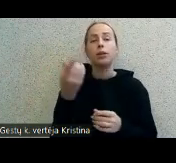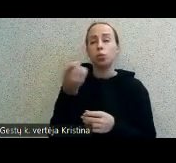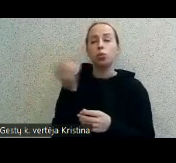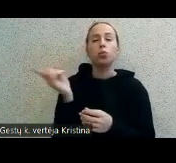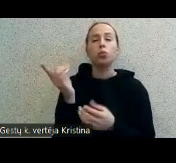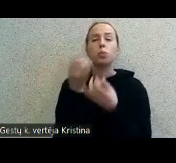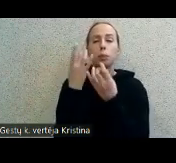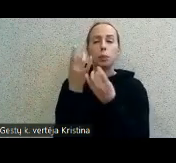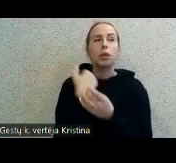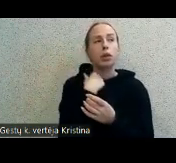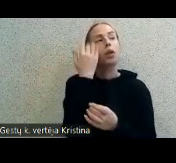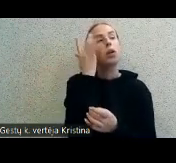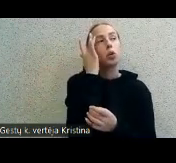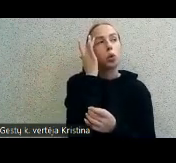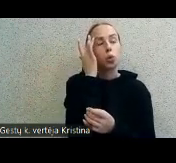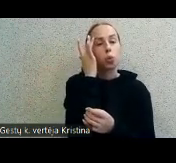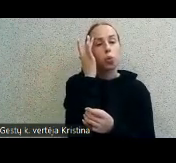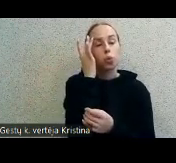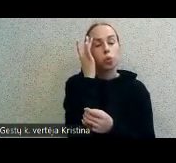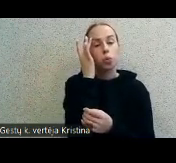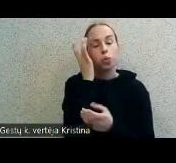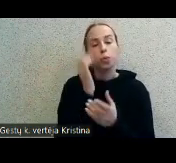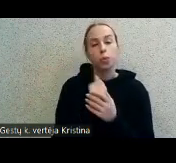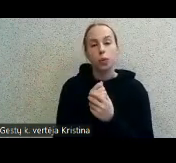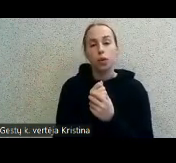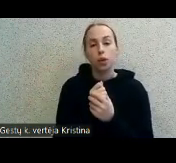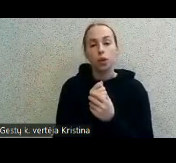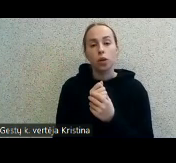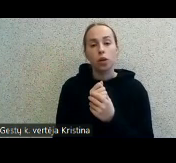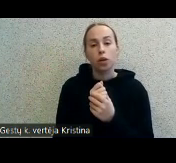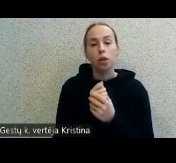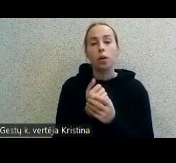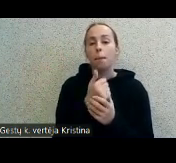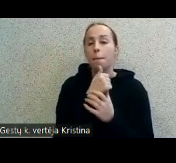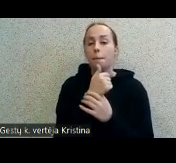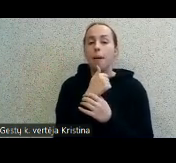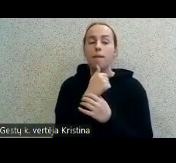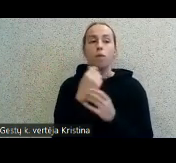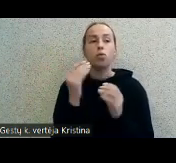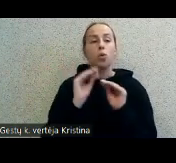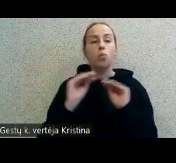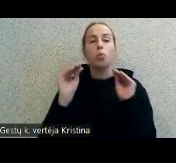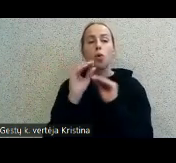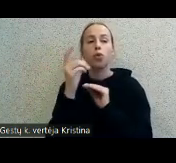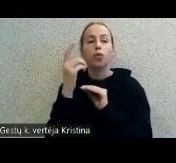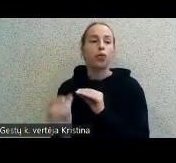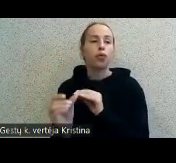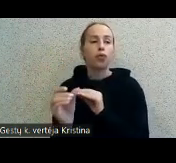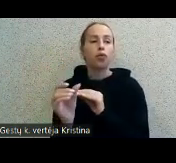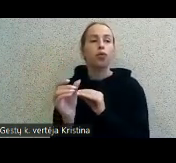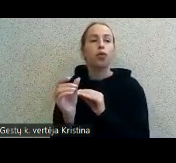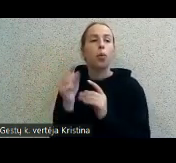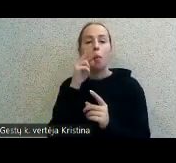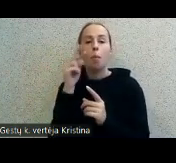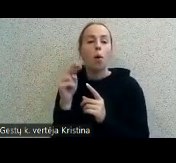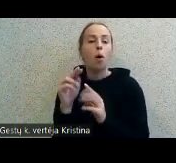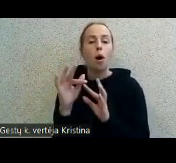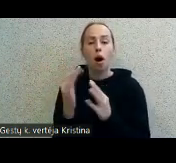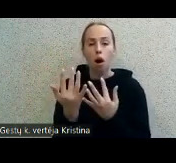pasakėte. Štai mokyto perspektyva. Yra ta, kad jis yra natūraliai tas,